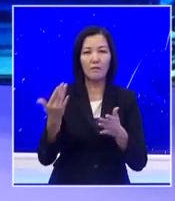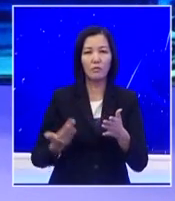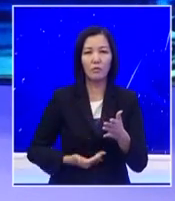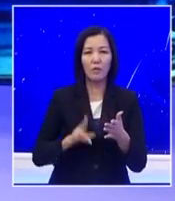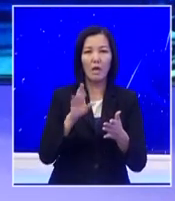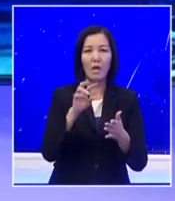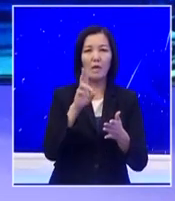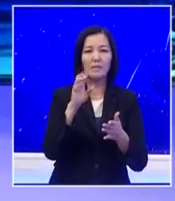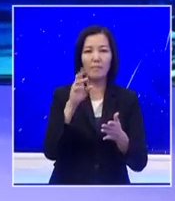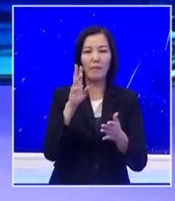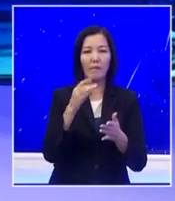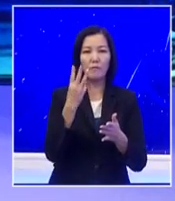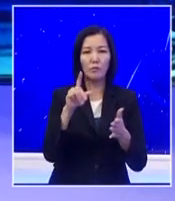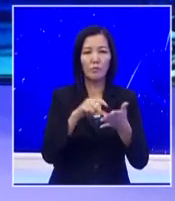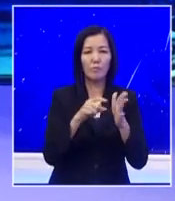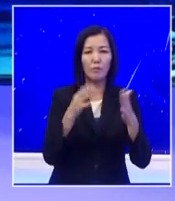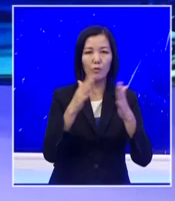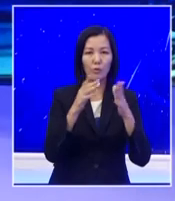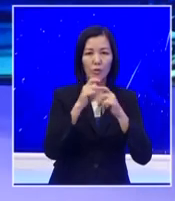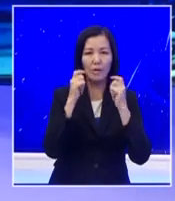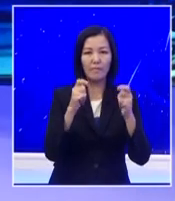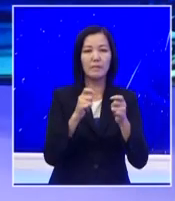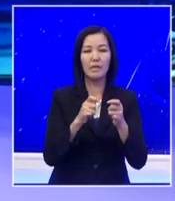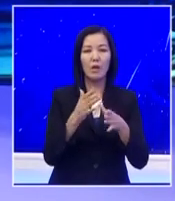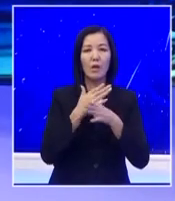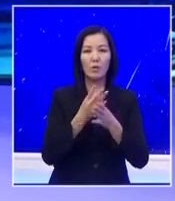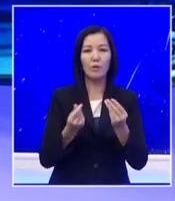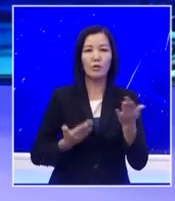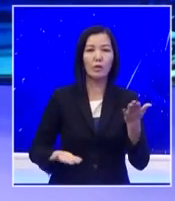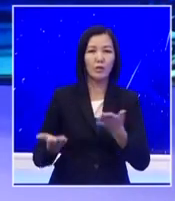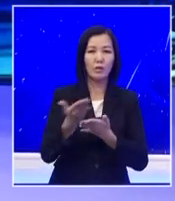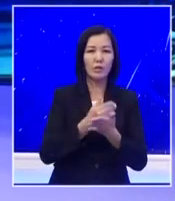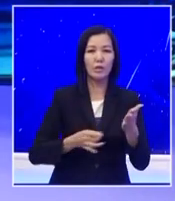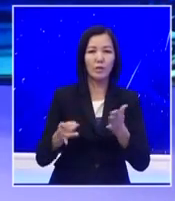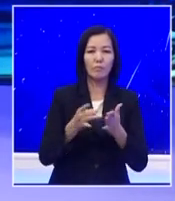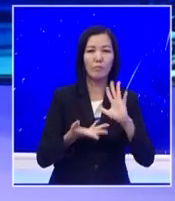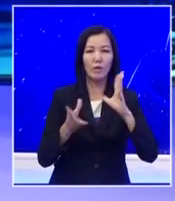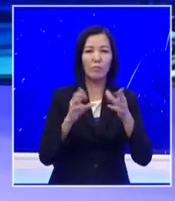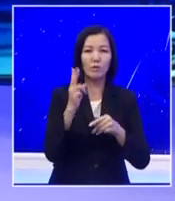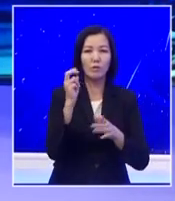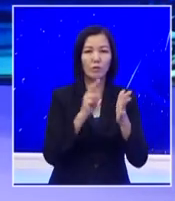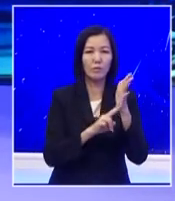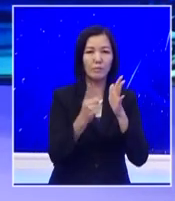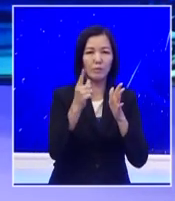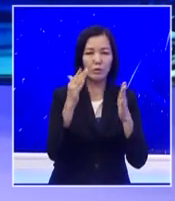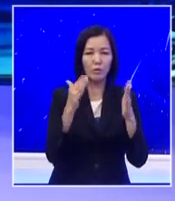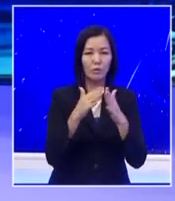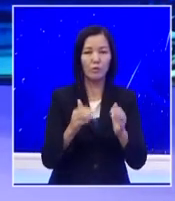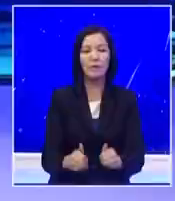Қасымбековаға үш бөлмелі үйдің кілтін табыстады. Бұл көптің көмегімен алынған республикадағы 271-ші